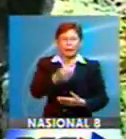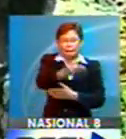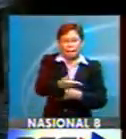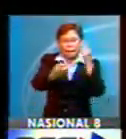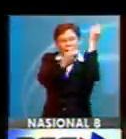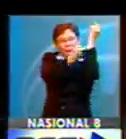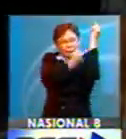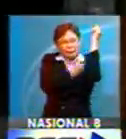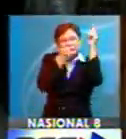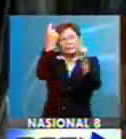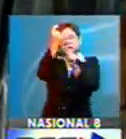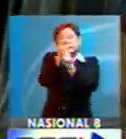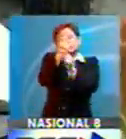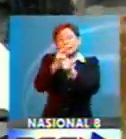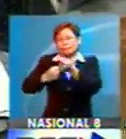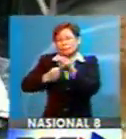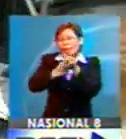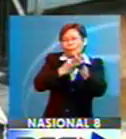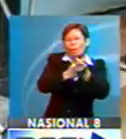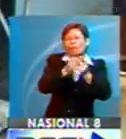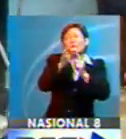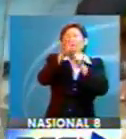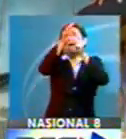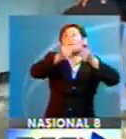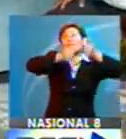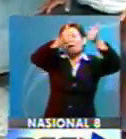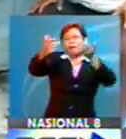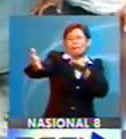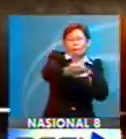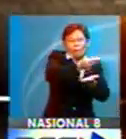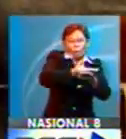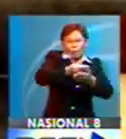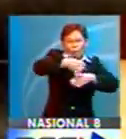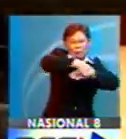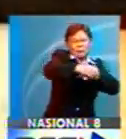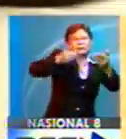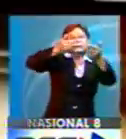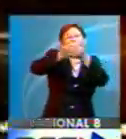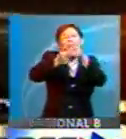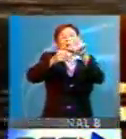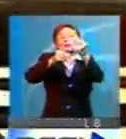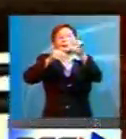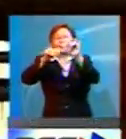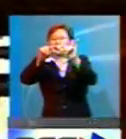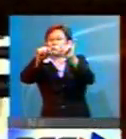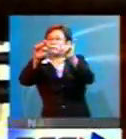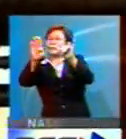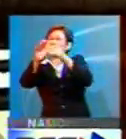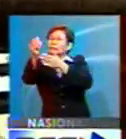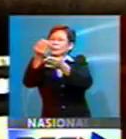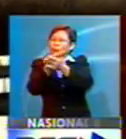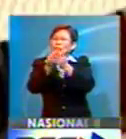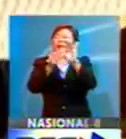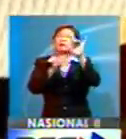getah dijangka kekal sebagai penyumbang utama kepada pendapatan ekspor yang mencecah lebih RM36 bilion